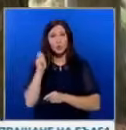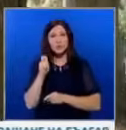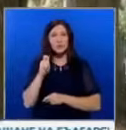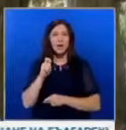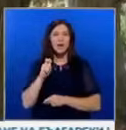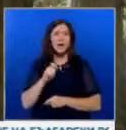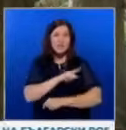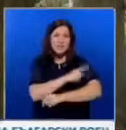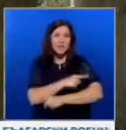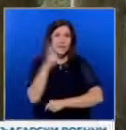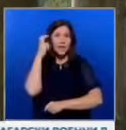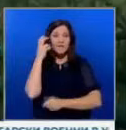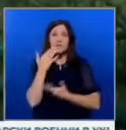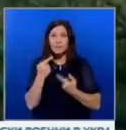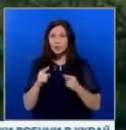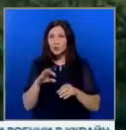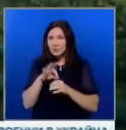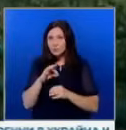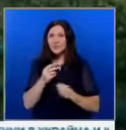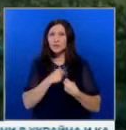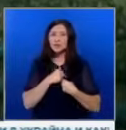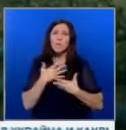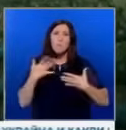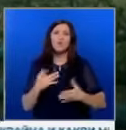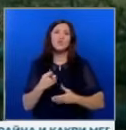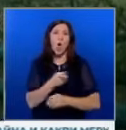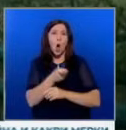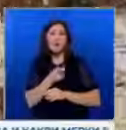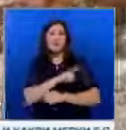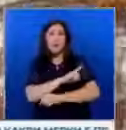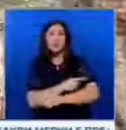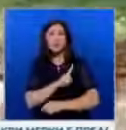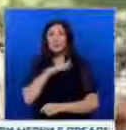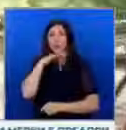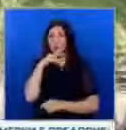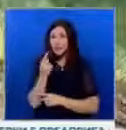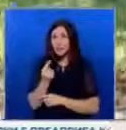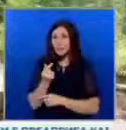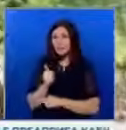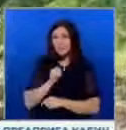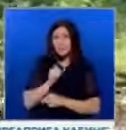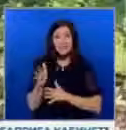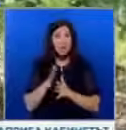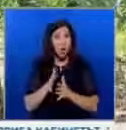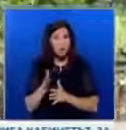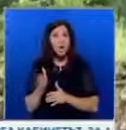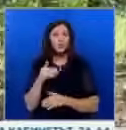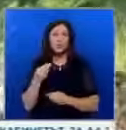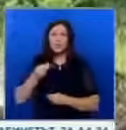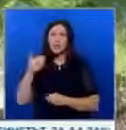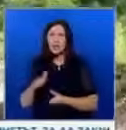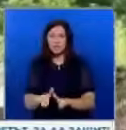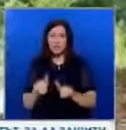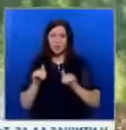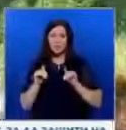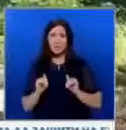Киев нямат друг избор, освен да разчитат на повече огнева мощ и при недостиг на боеприпаси да пазят хората си, дори и с цената на